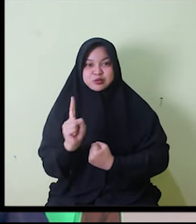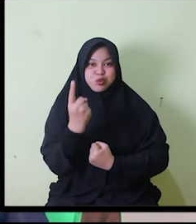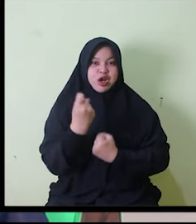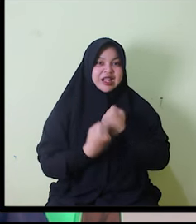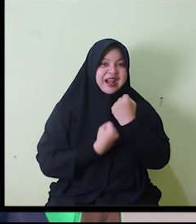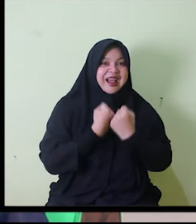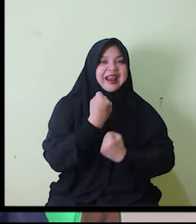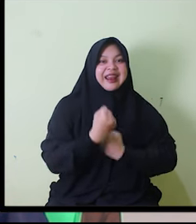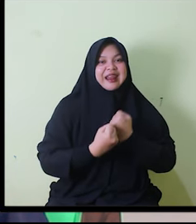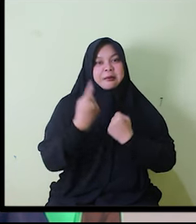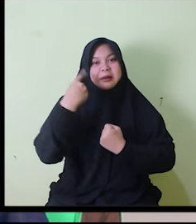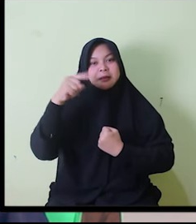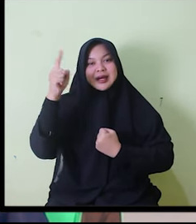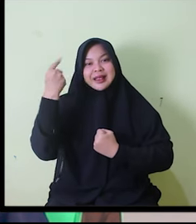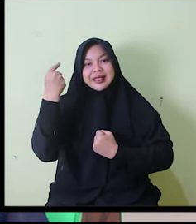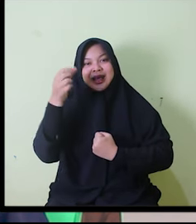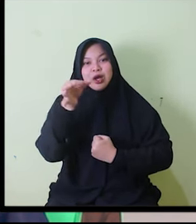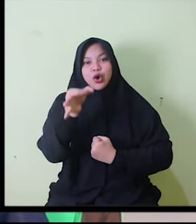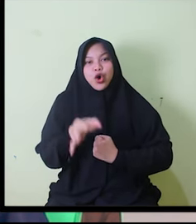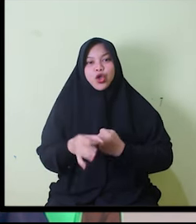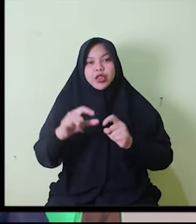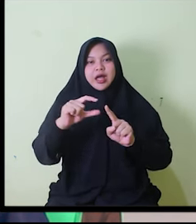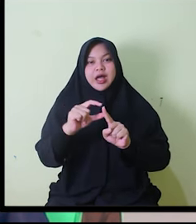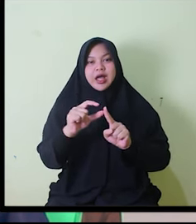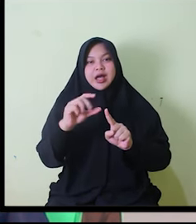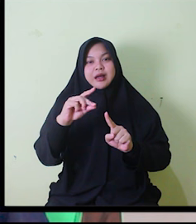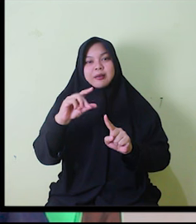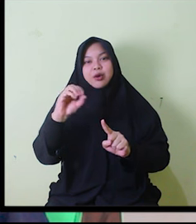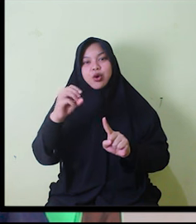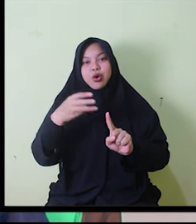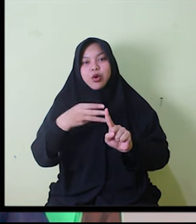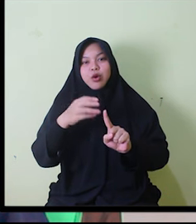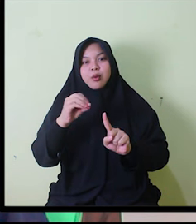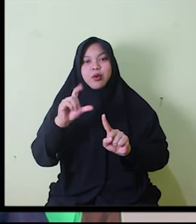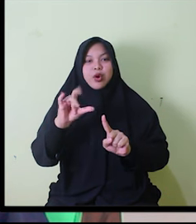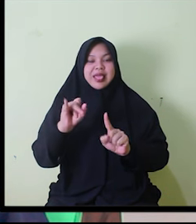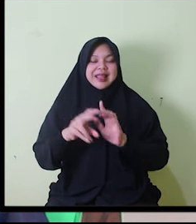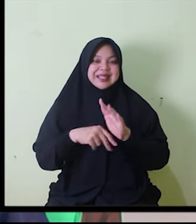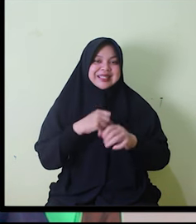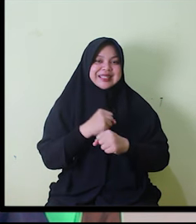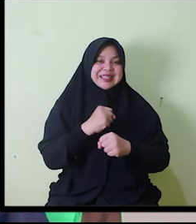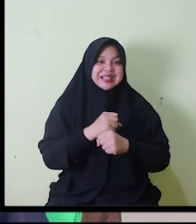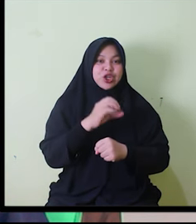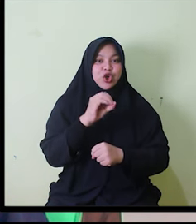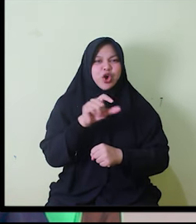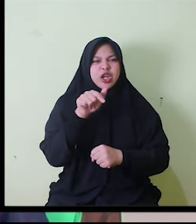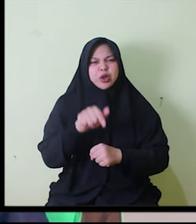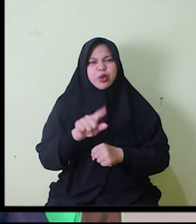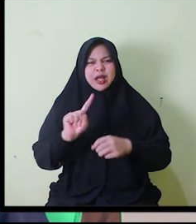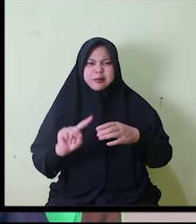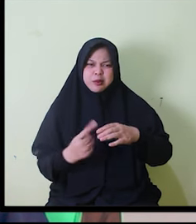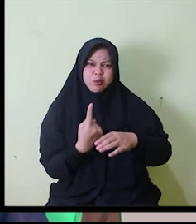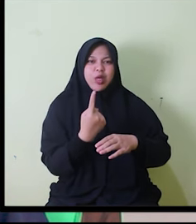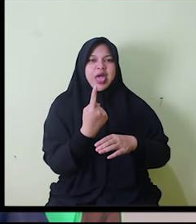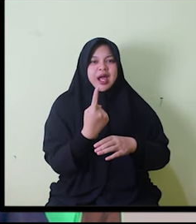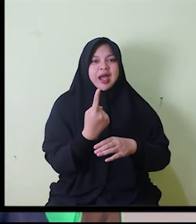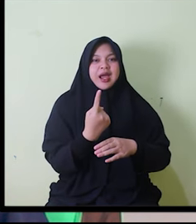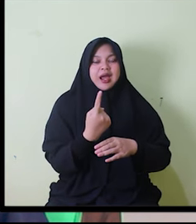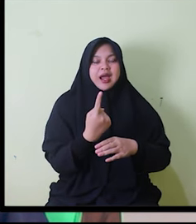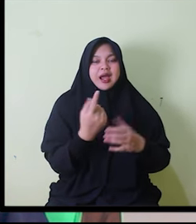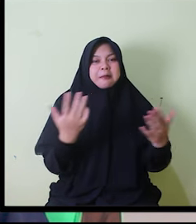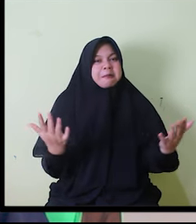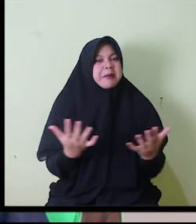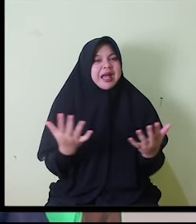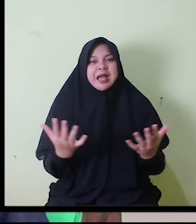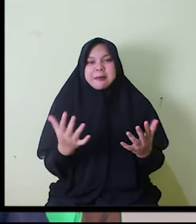Probolinggo itu memang lagi menggagas sebuah ee apa namanya ya sebuah Bagaimana warga